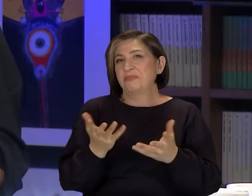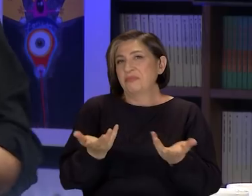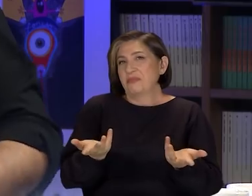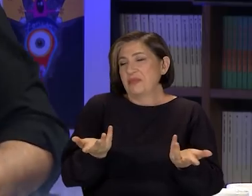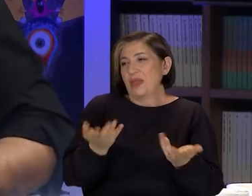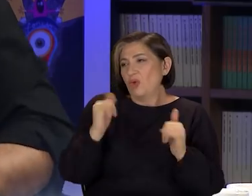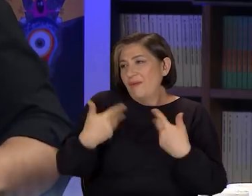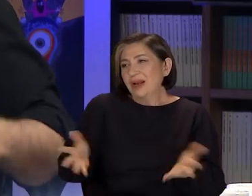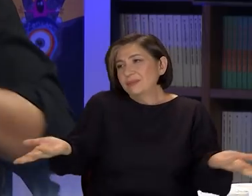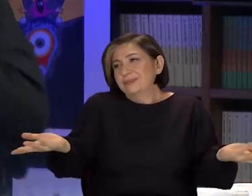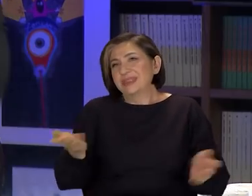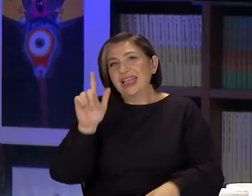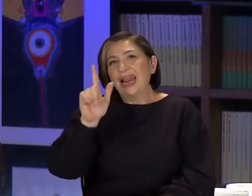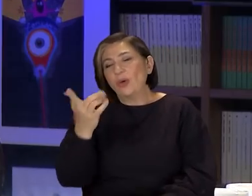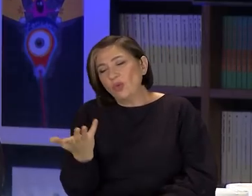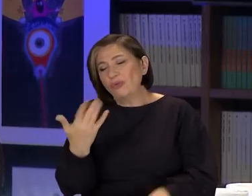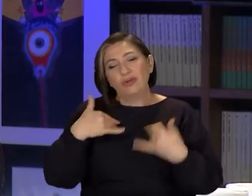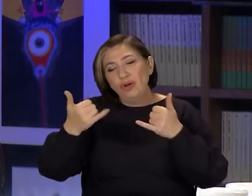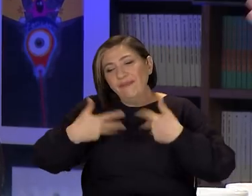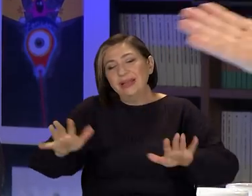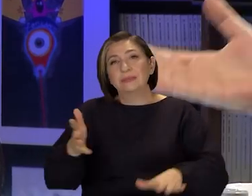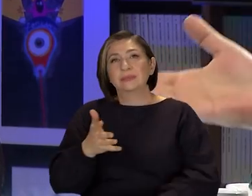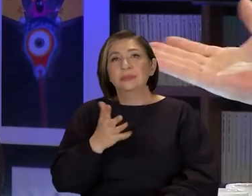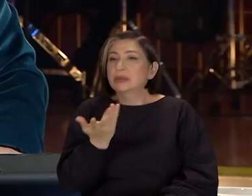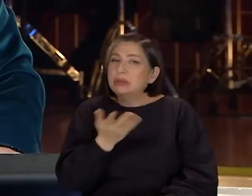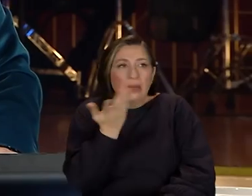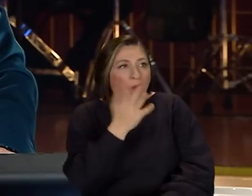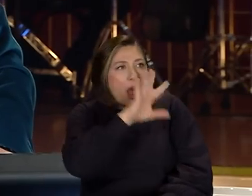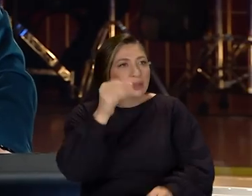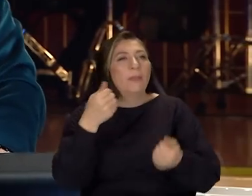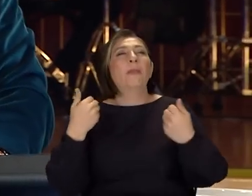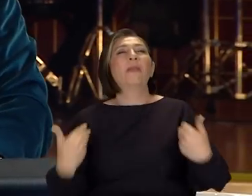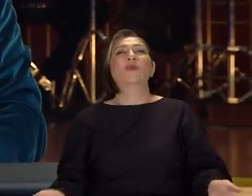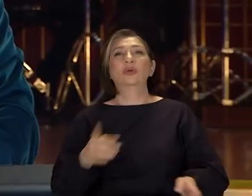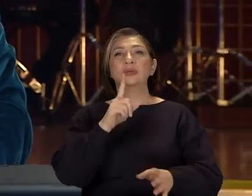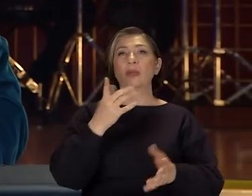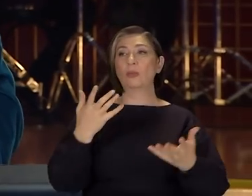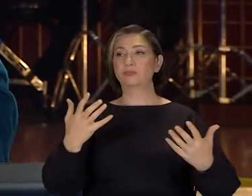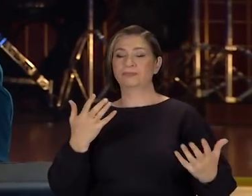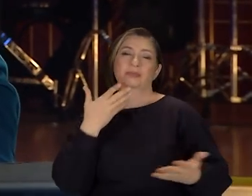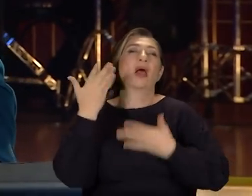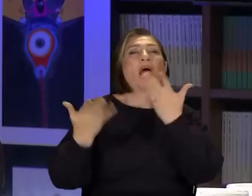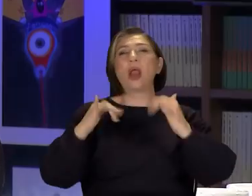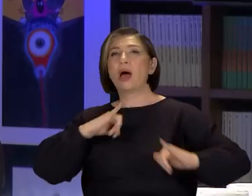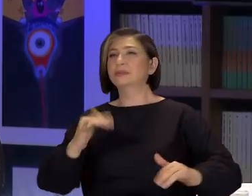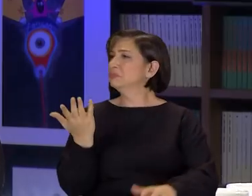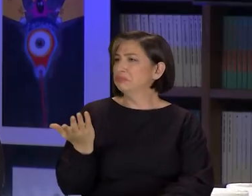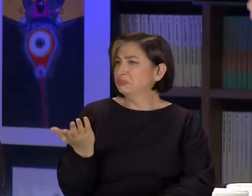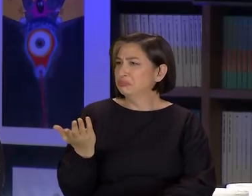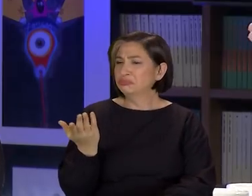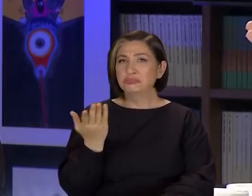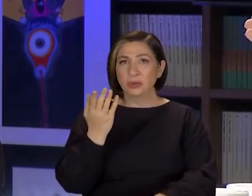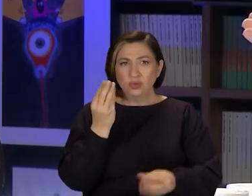öyle bir verdim yani, böyle bir gerekiyordu, yaptım. Niye herkes bu kadar perişan oluyor, sen böyle diye anlatıyorsun bunu? Yani değil mi